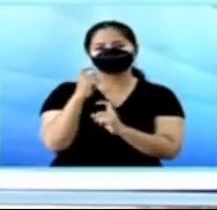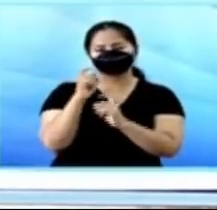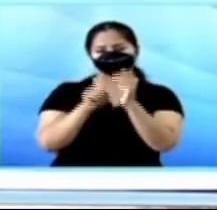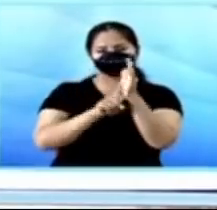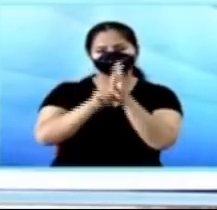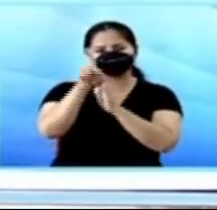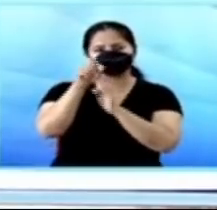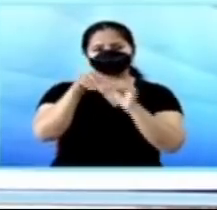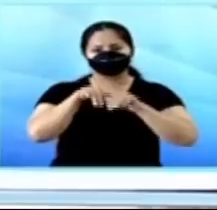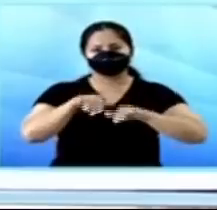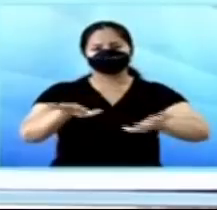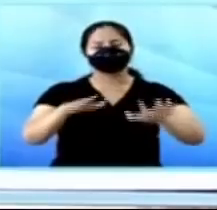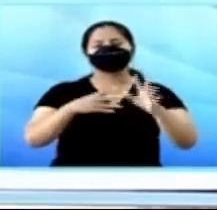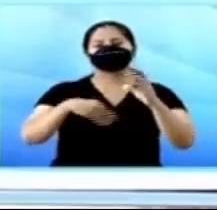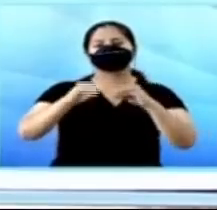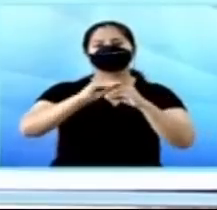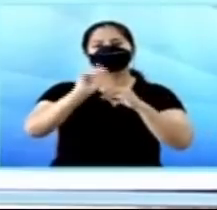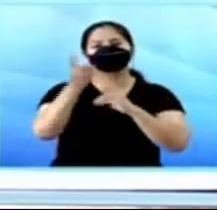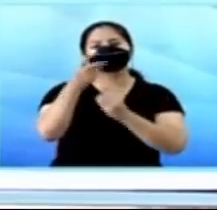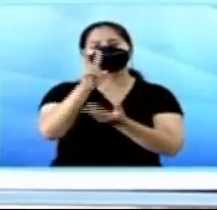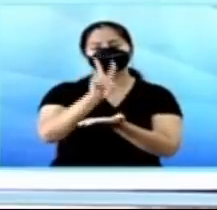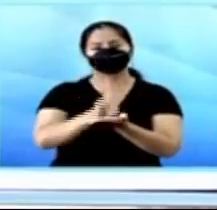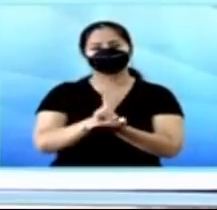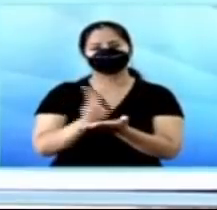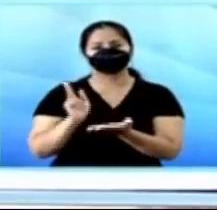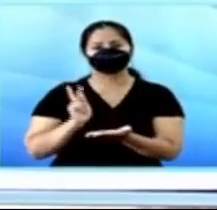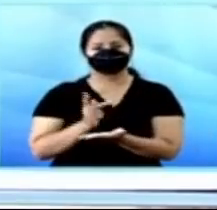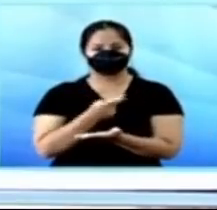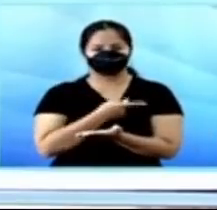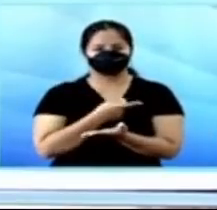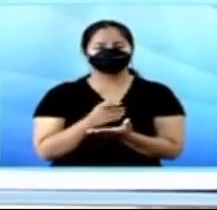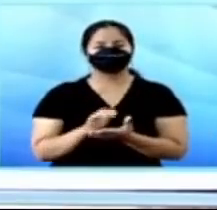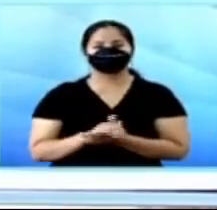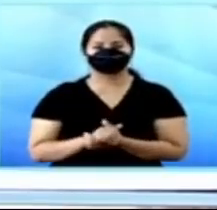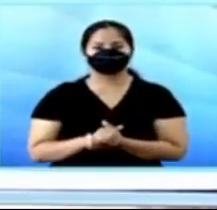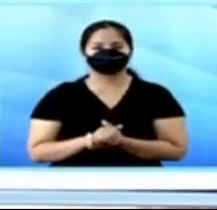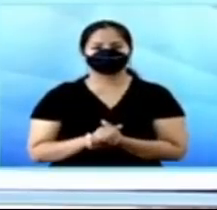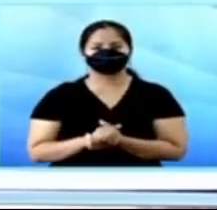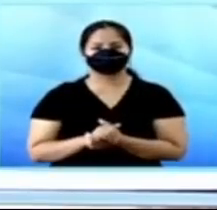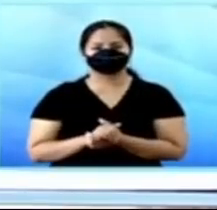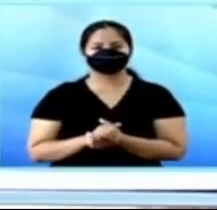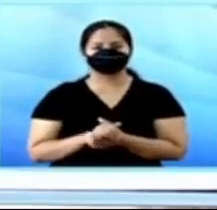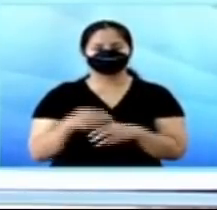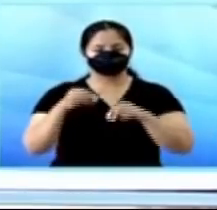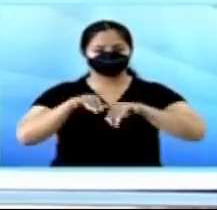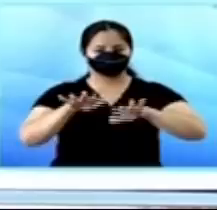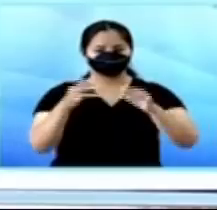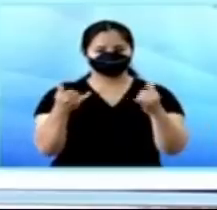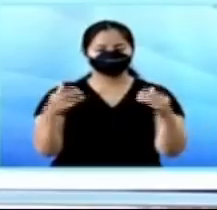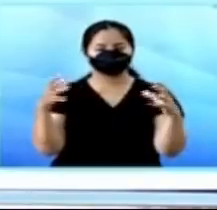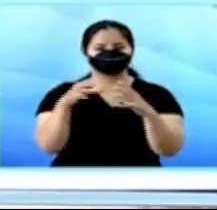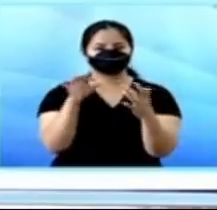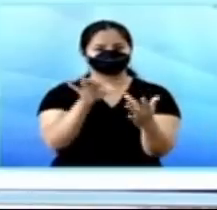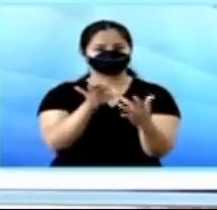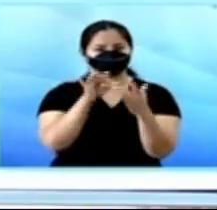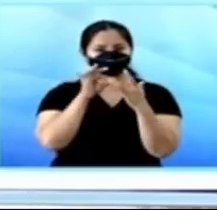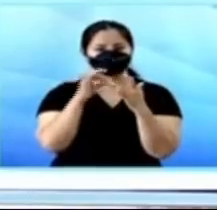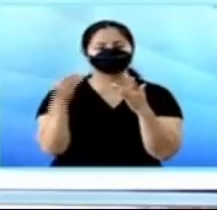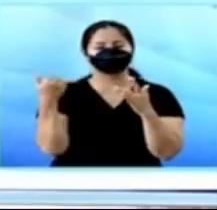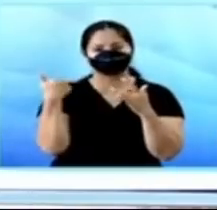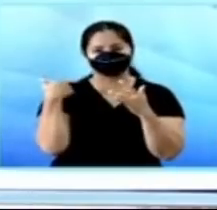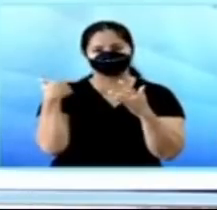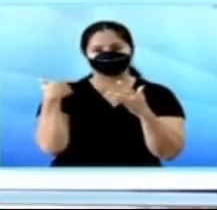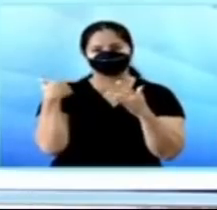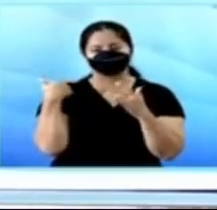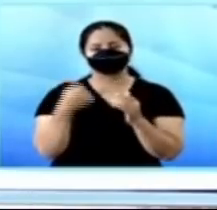กิดการระบาดเข้าใหม่อยู่ในนครหลวงเวียงจันทน์ของพวกเราต่อกับสภาพการดังกล่าวคณะสปกิจก็ไม่ได้ออก